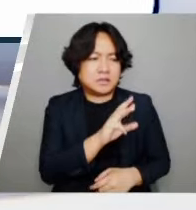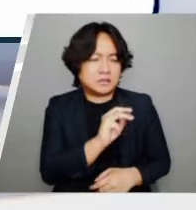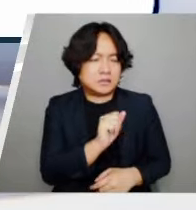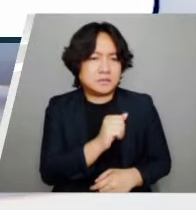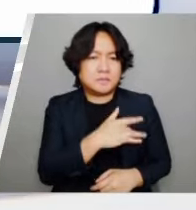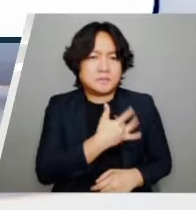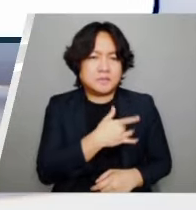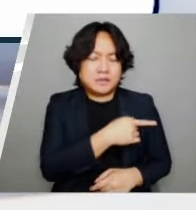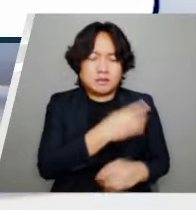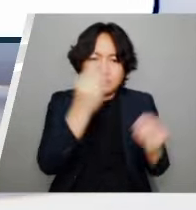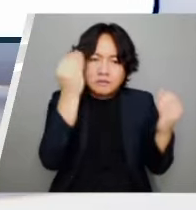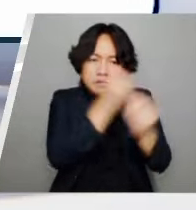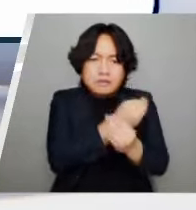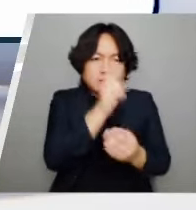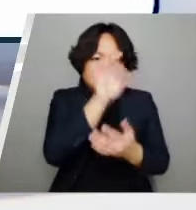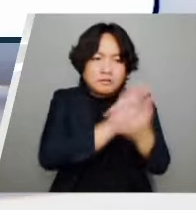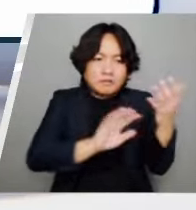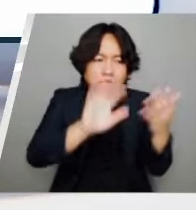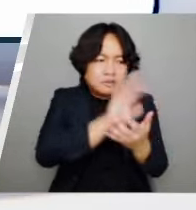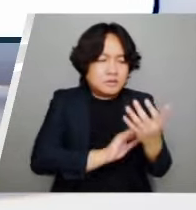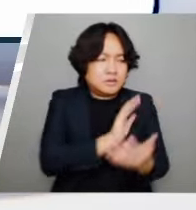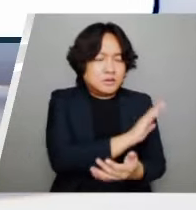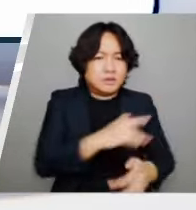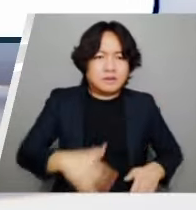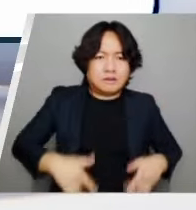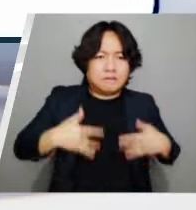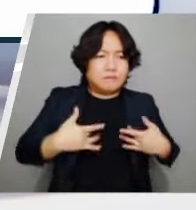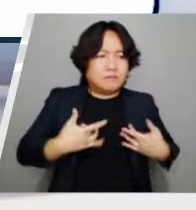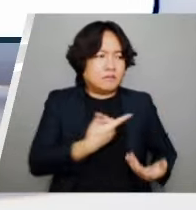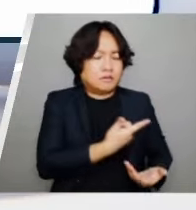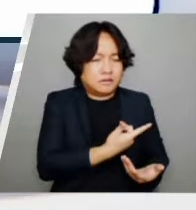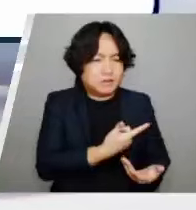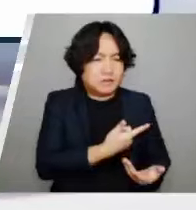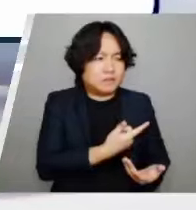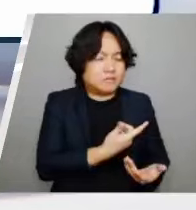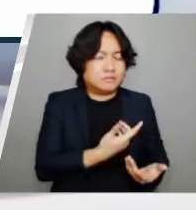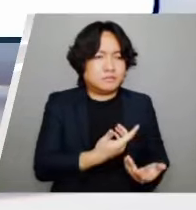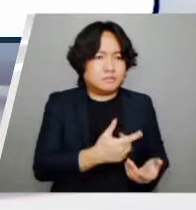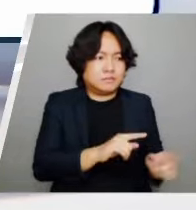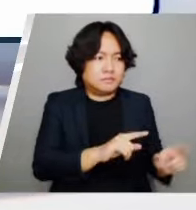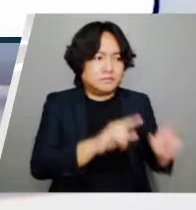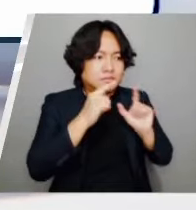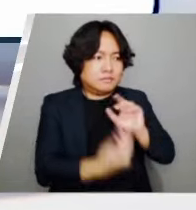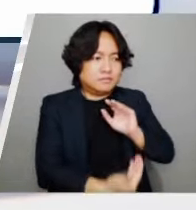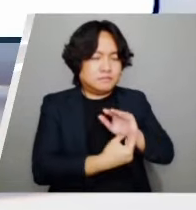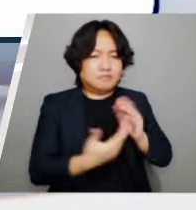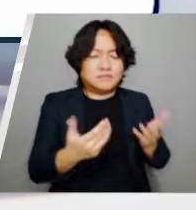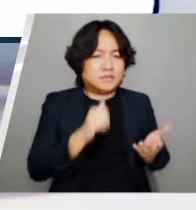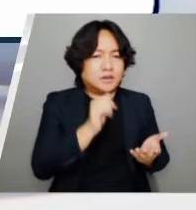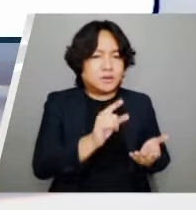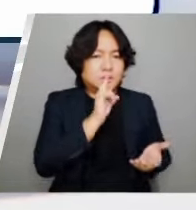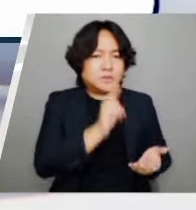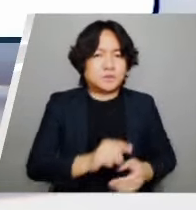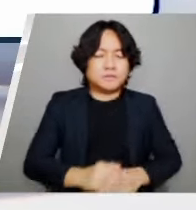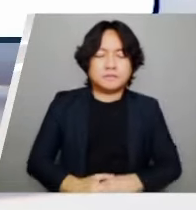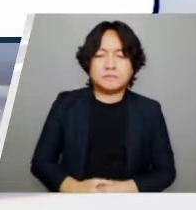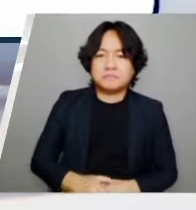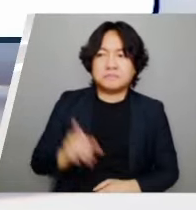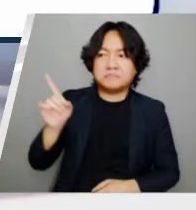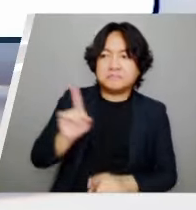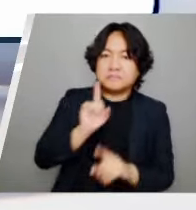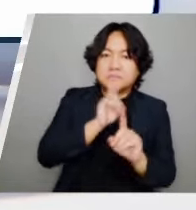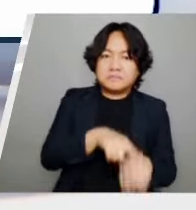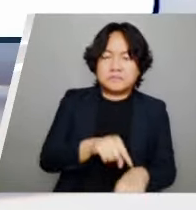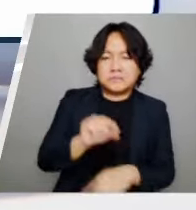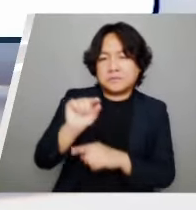nangyayari sa buhay niya po ngayon at ako Naawa po sa kanya hindi po totoo yung sinasabi ni ma'am yun lang po matipid ang sagot ni albotra hindi